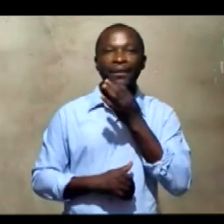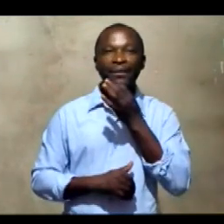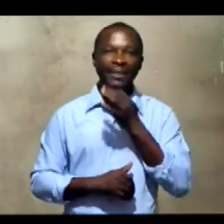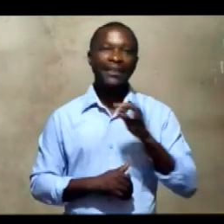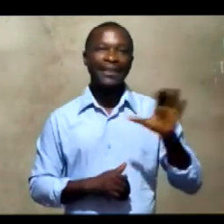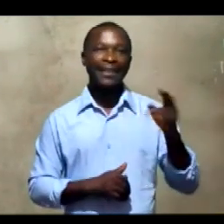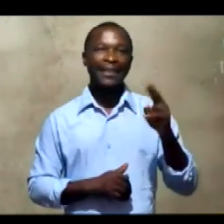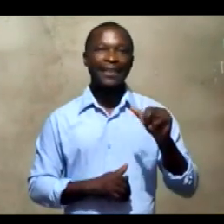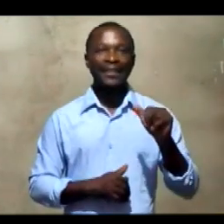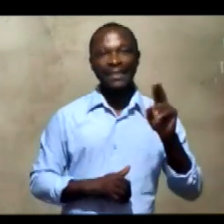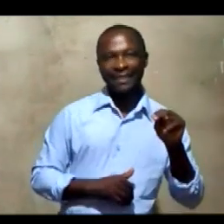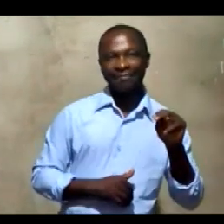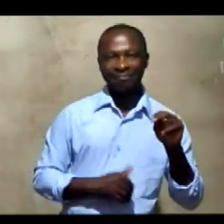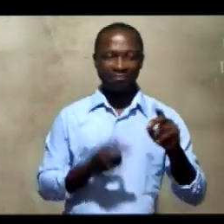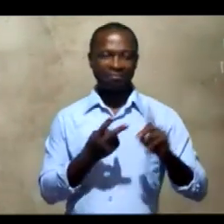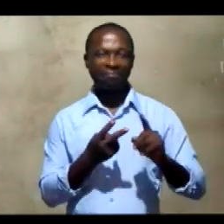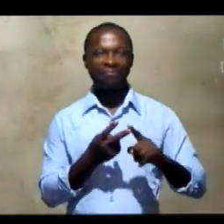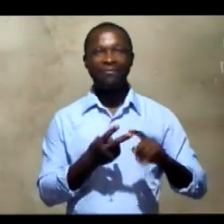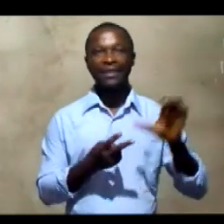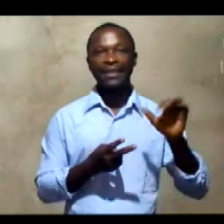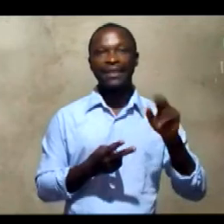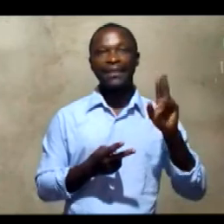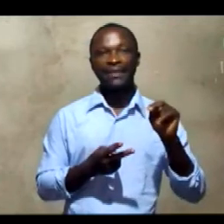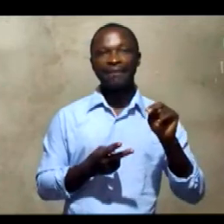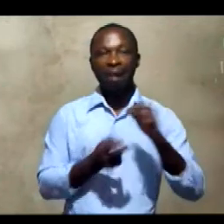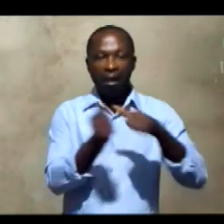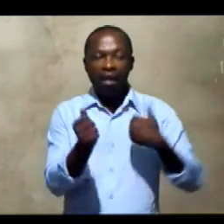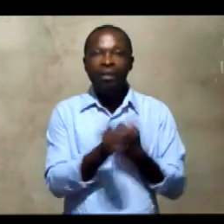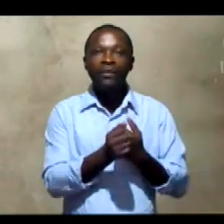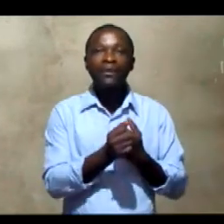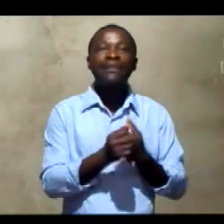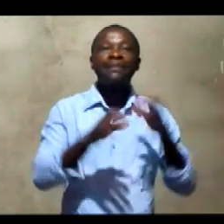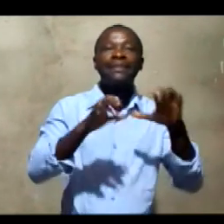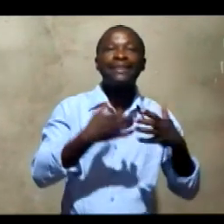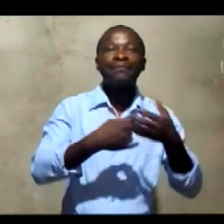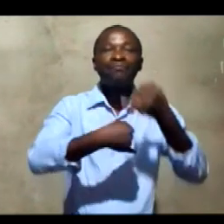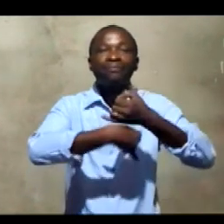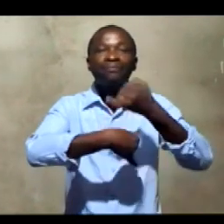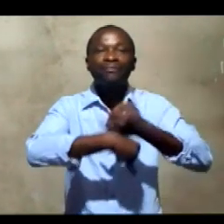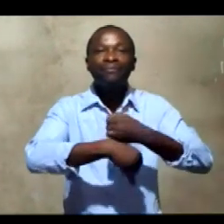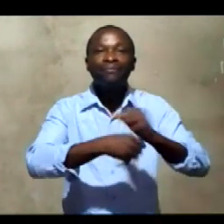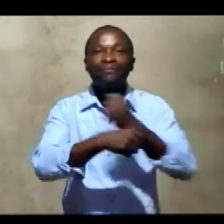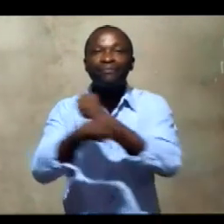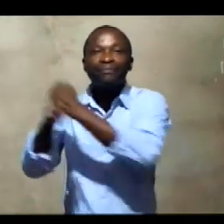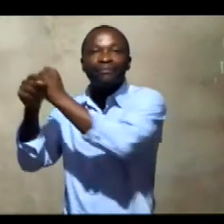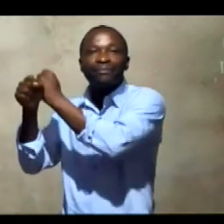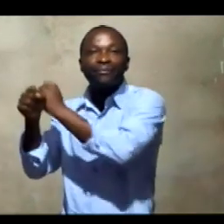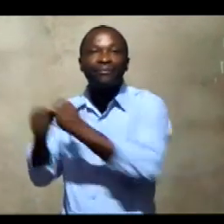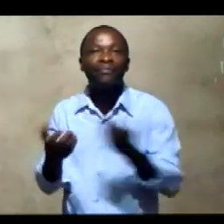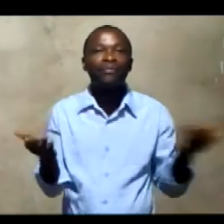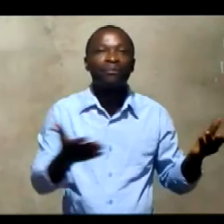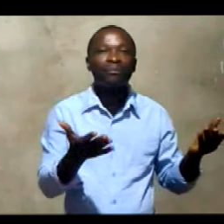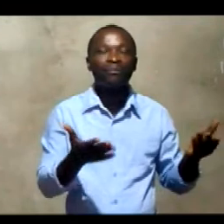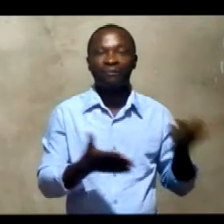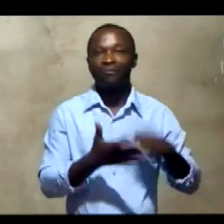Nations. Joyau architectural réalisé par le Turc Yenigun Construction Industrie, le stade situé à une vingtaine de kilomètres du centre-ville